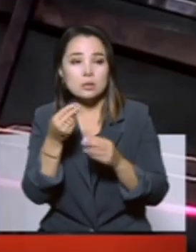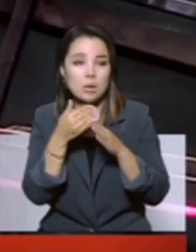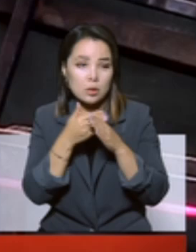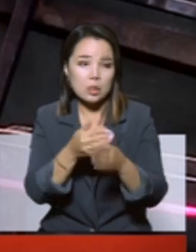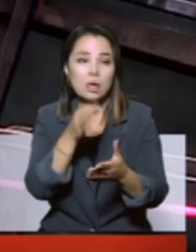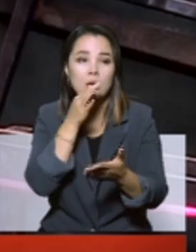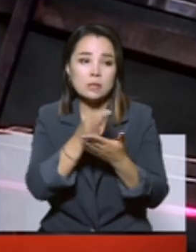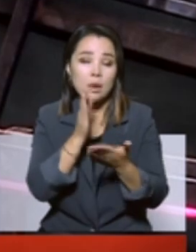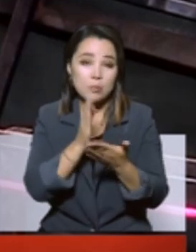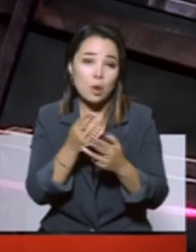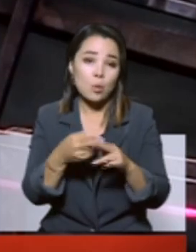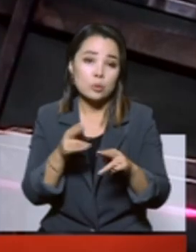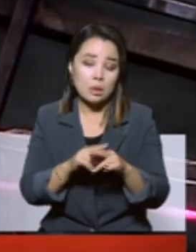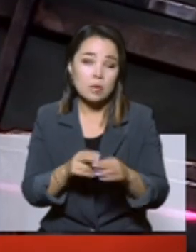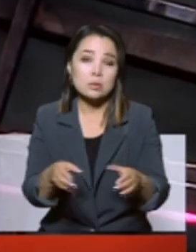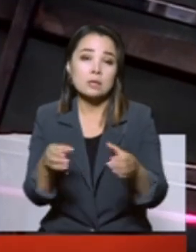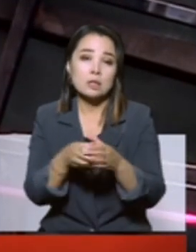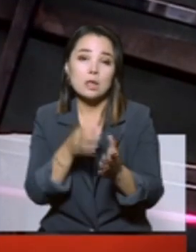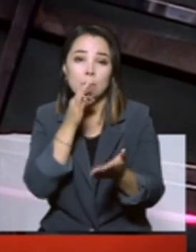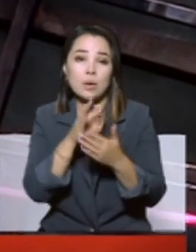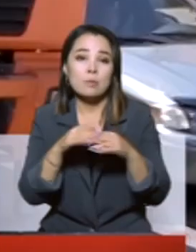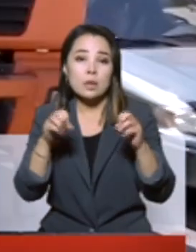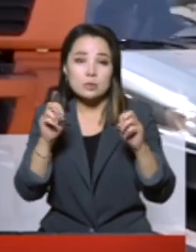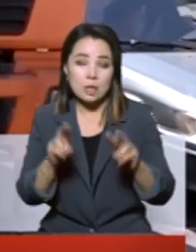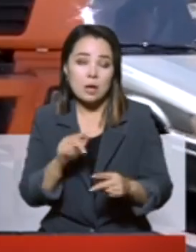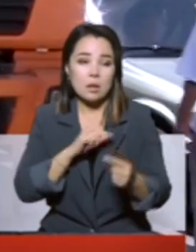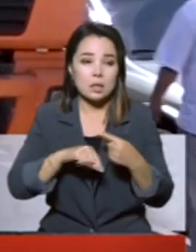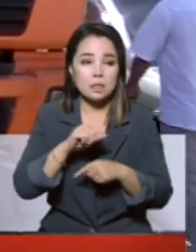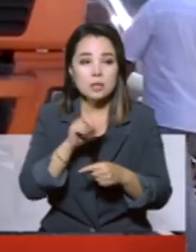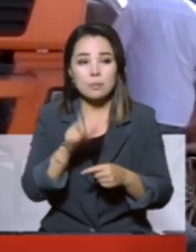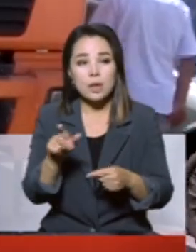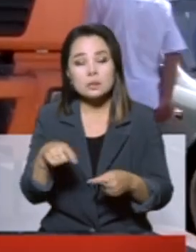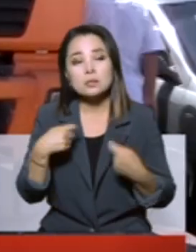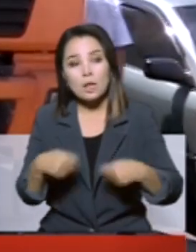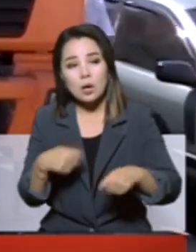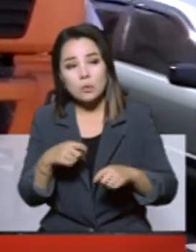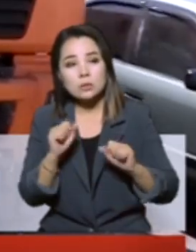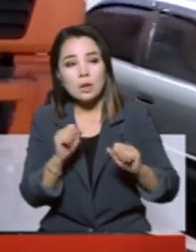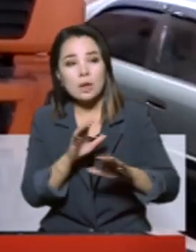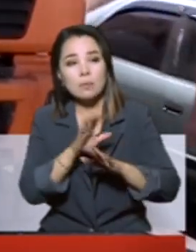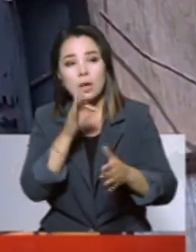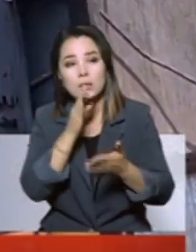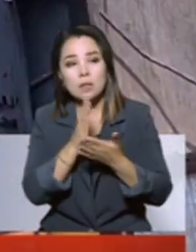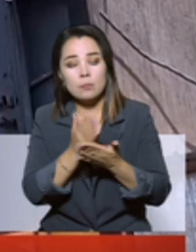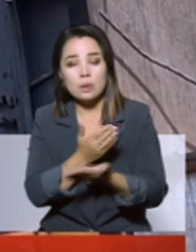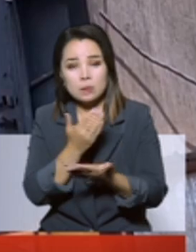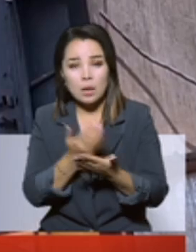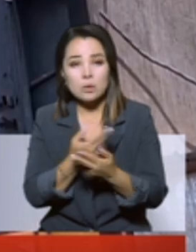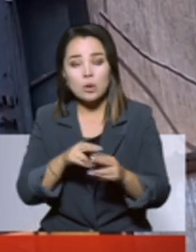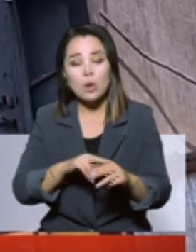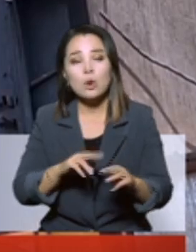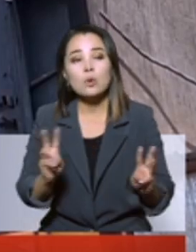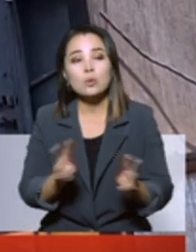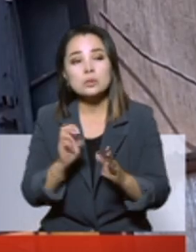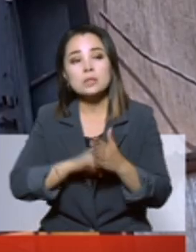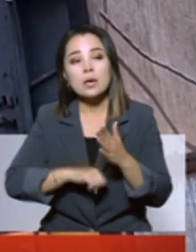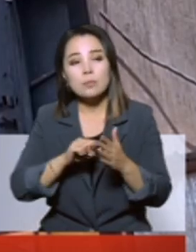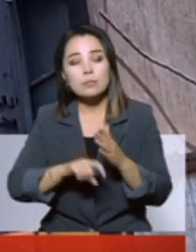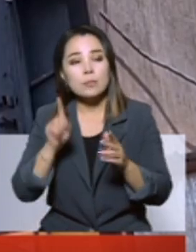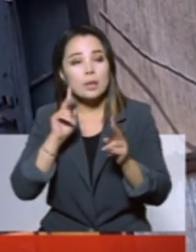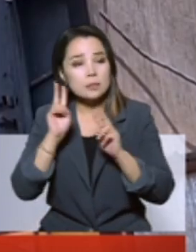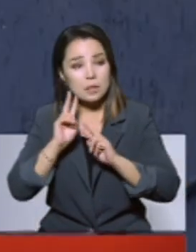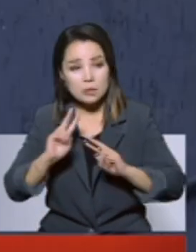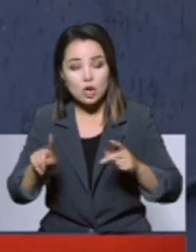деп сендірді. Ал осы салаға жауапты мамандар болса, кәсіпкерлердің тауарды сақтандырмағанын айтады. Өрттің шығу себебі әлі